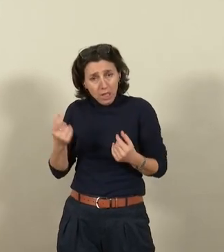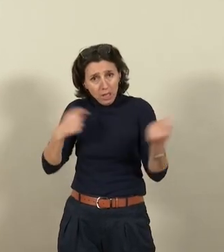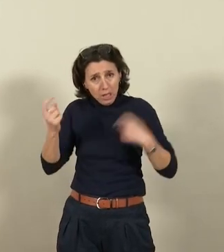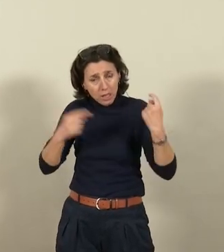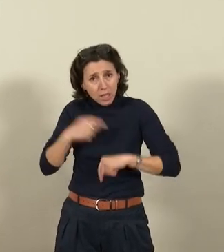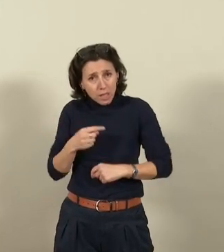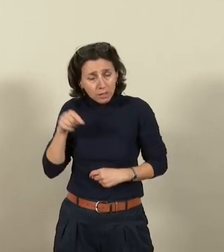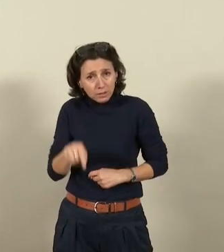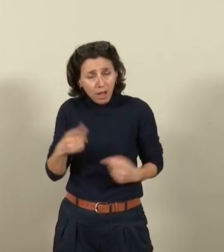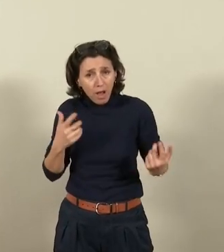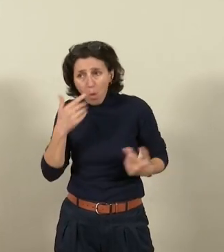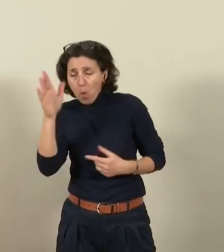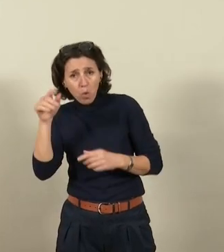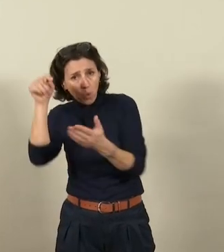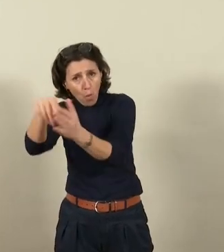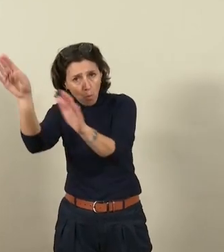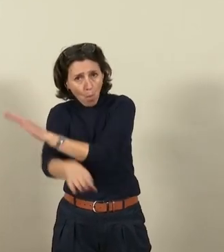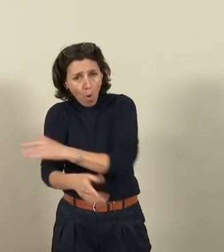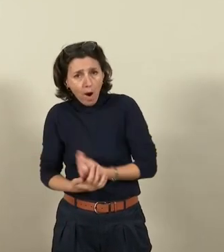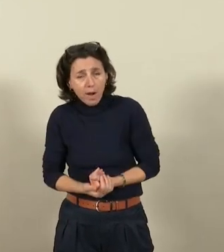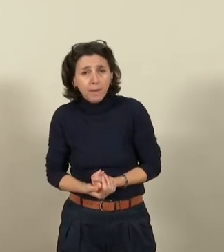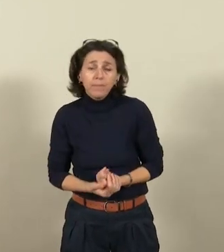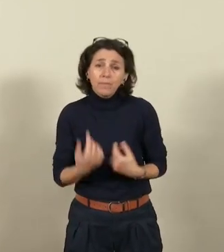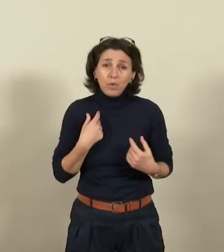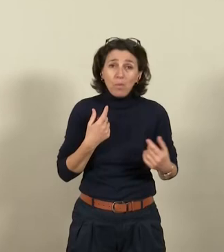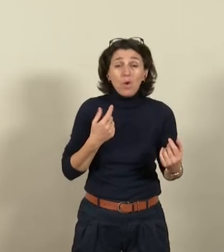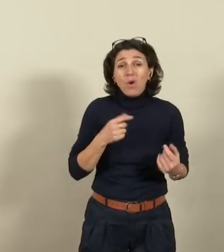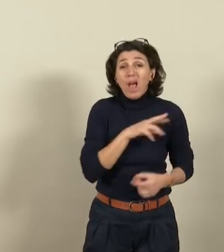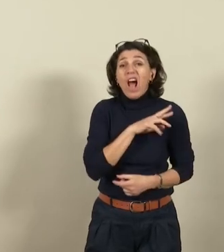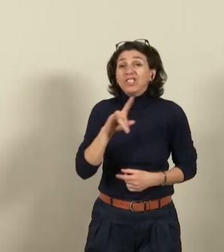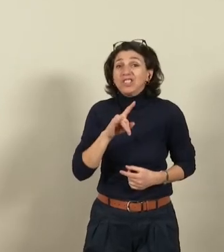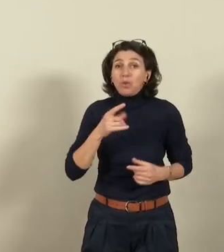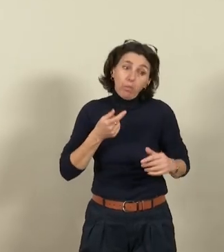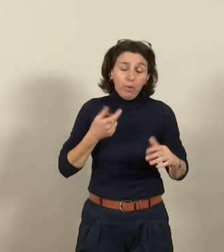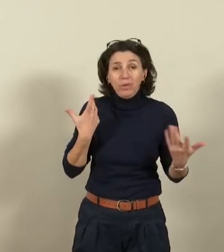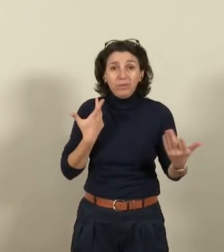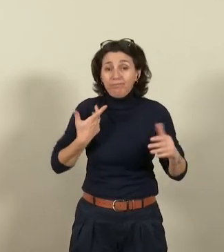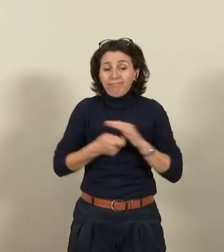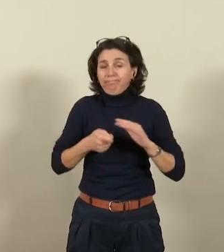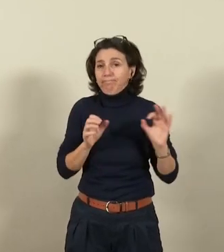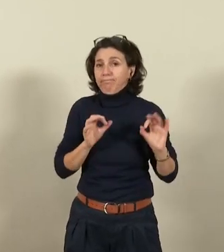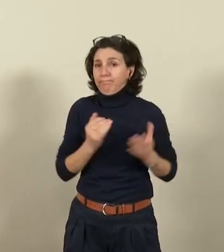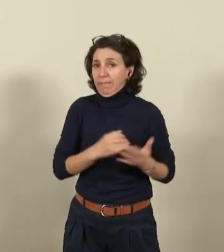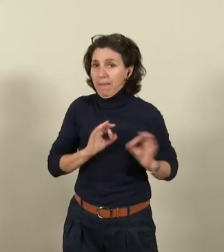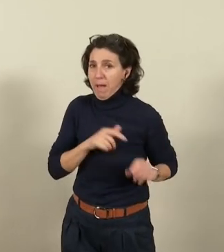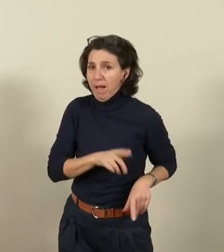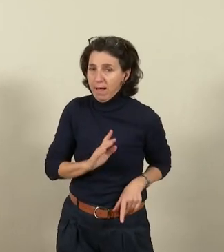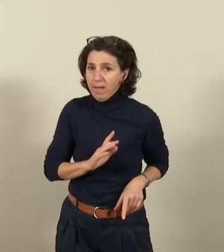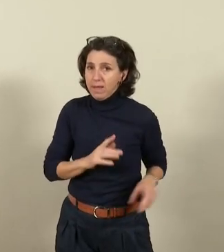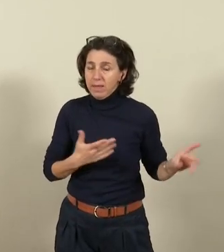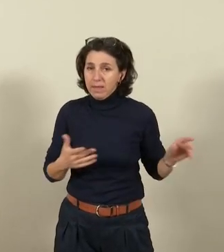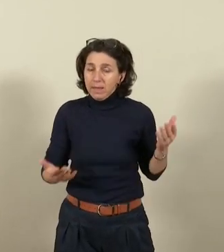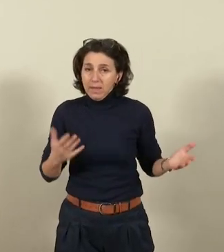quartiers et c'est sans doute ceux qui ont le moins de de de ressources humaines payé pour ça donc je je je m'interroge sur le